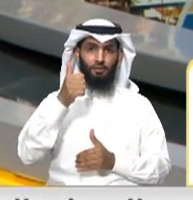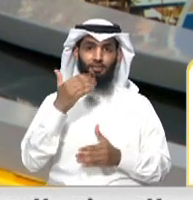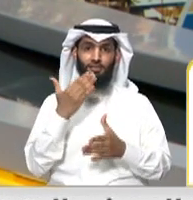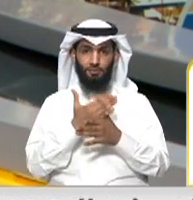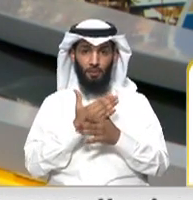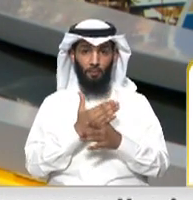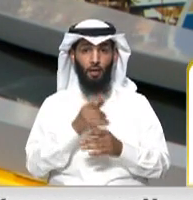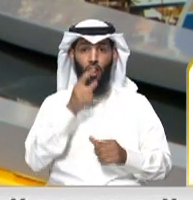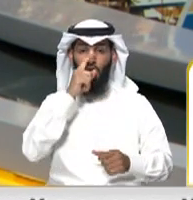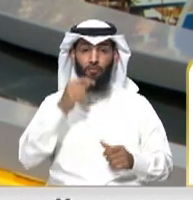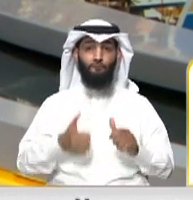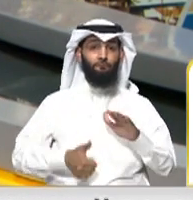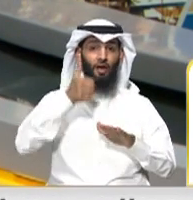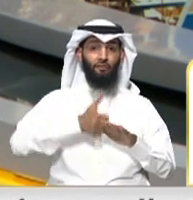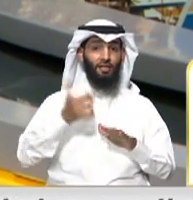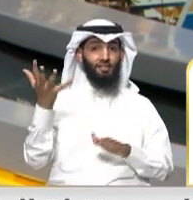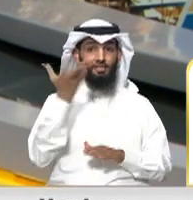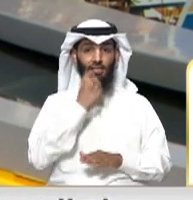بعد تحقيق الانتصار